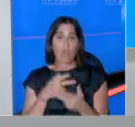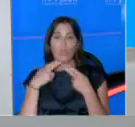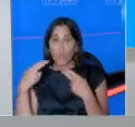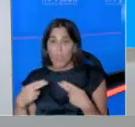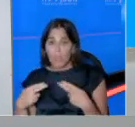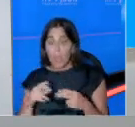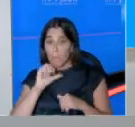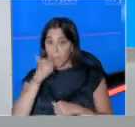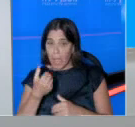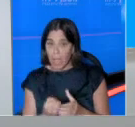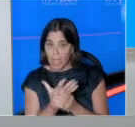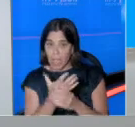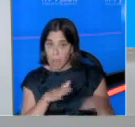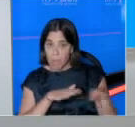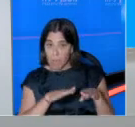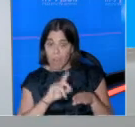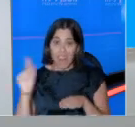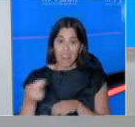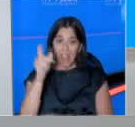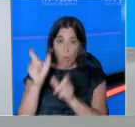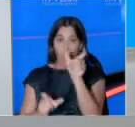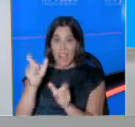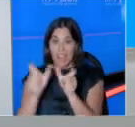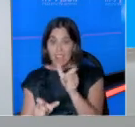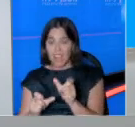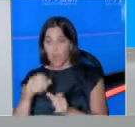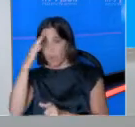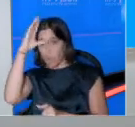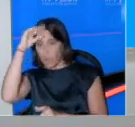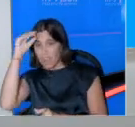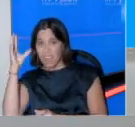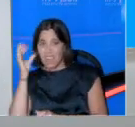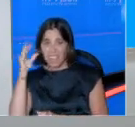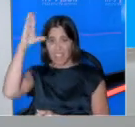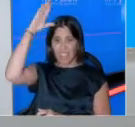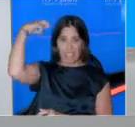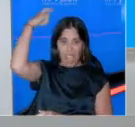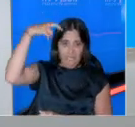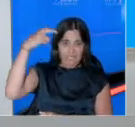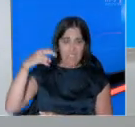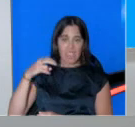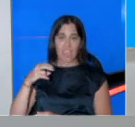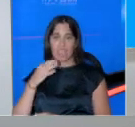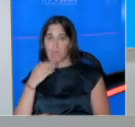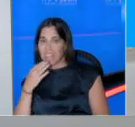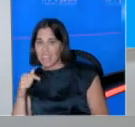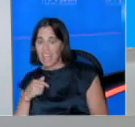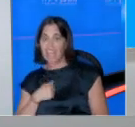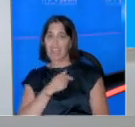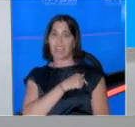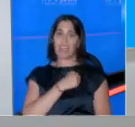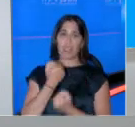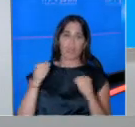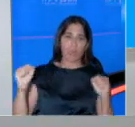אחר כמה ממשלת אחדות, לכל אזרחיות ואזרחי ישראל, יהודיות, ערביות, מזרחים, אשכנזים, חילונים,